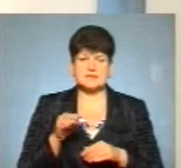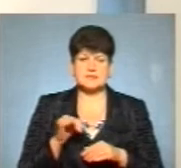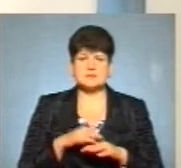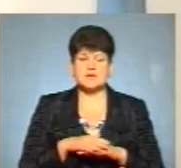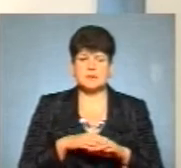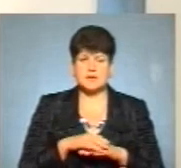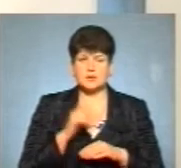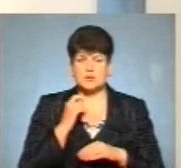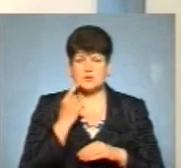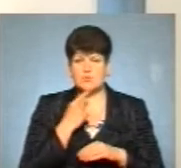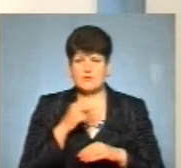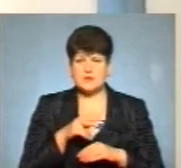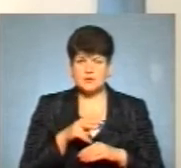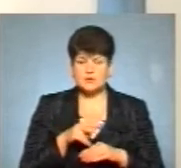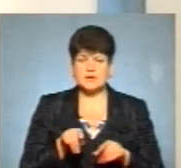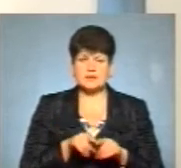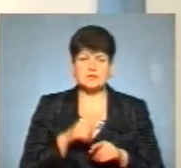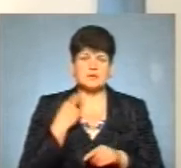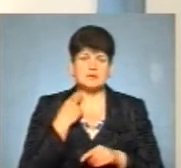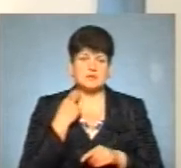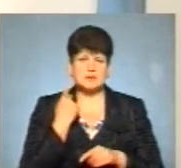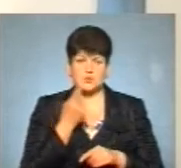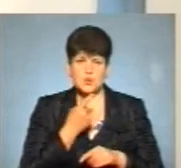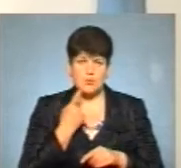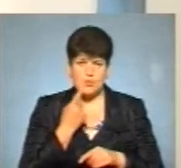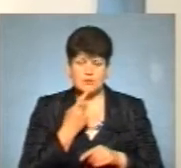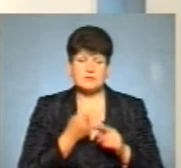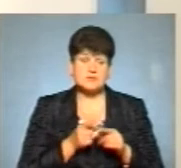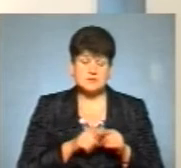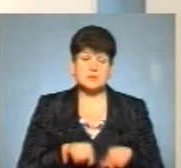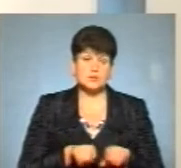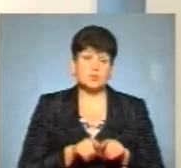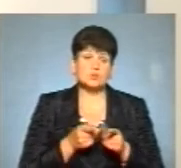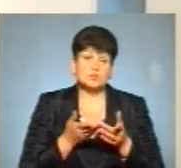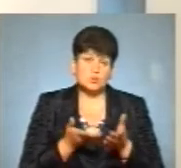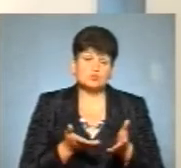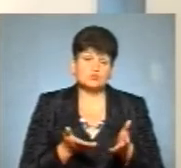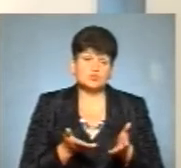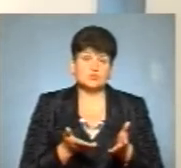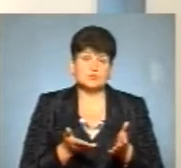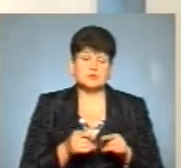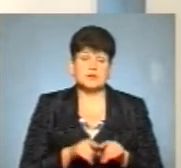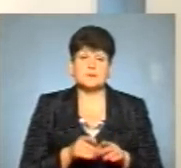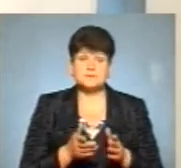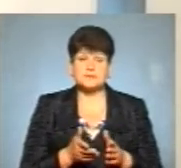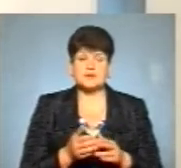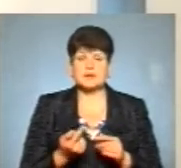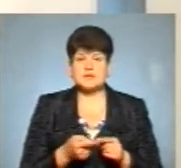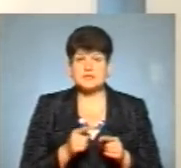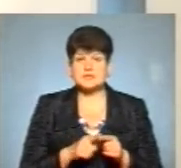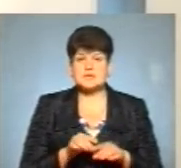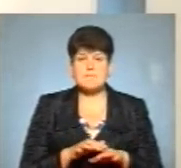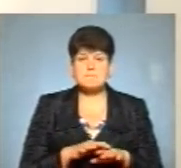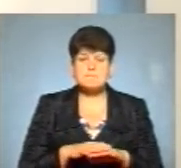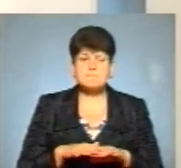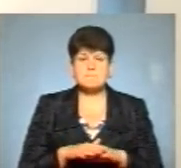математики, української мови, літератури, а також англійської мови. Це, власне, тому і така... Це, очевидно, самі масові